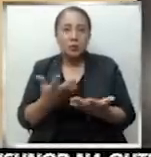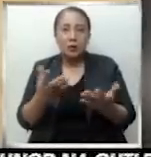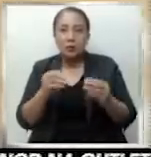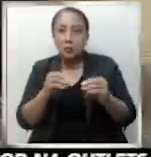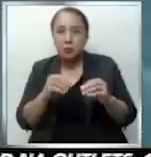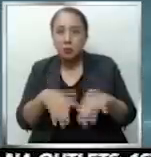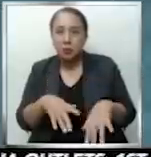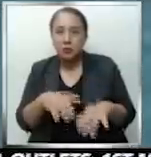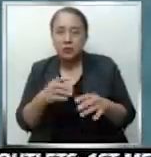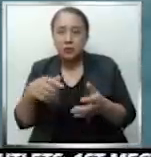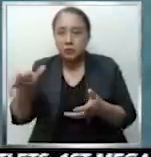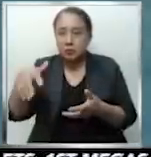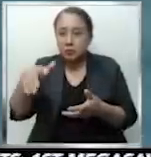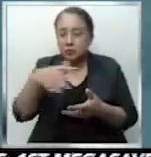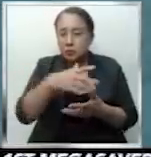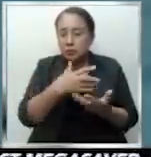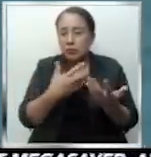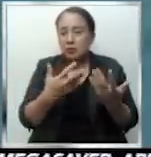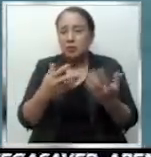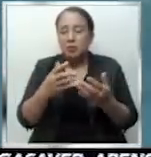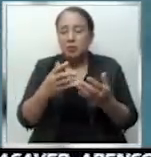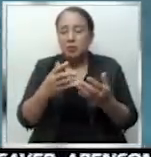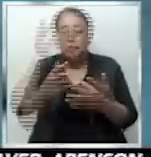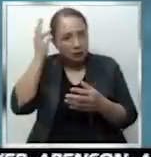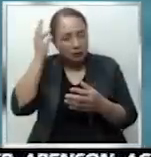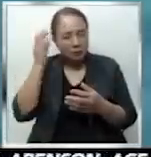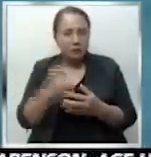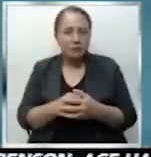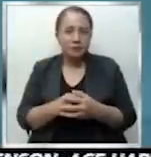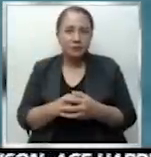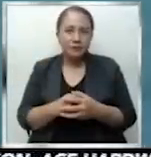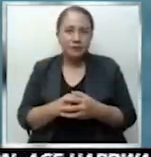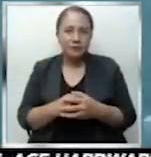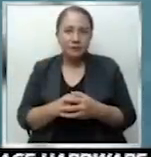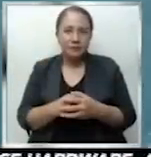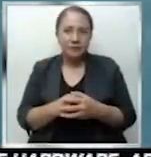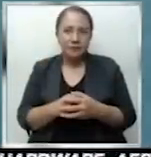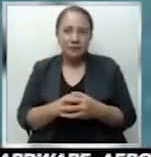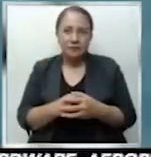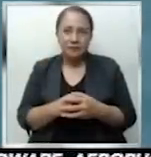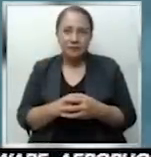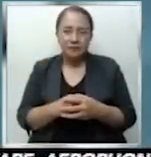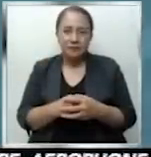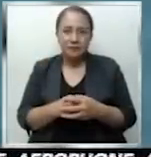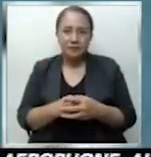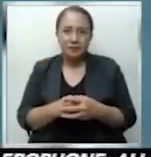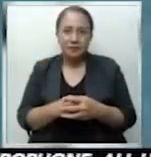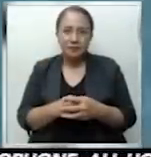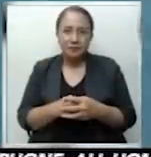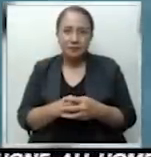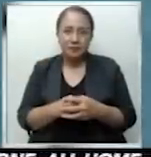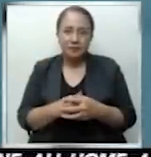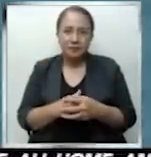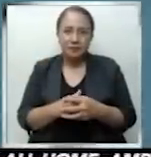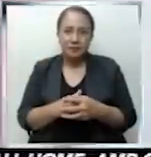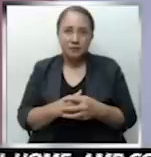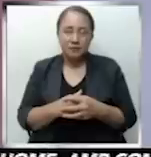ipunin pansamantala. Para sa GMA Integrated News, Sandra Aguinaldo, Nakatutok, 24